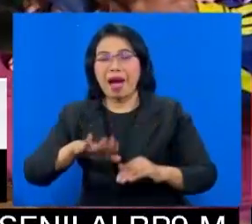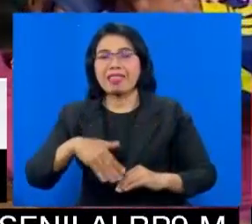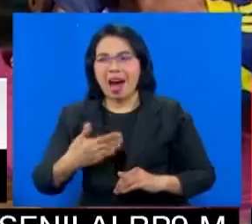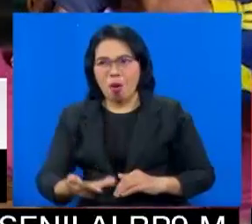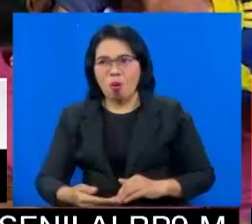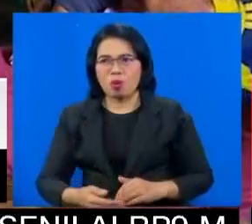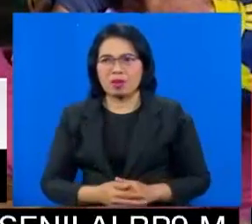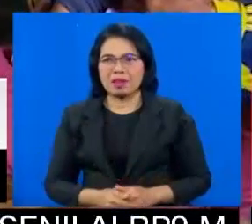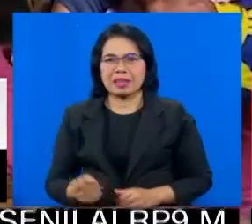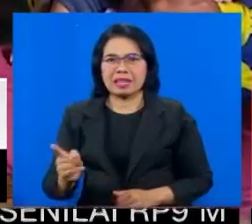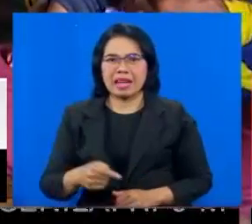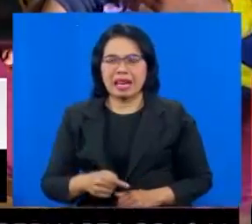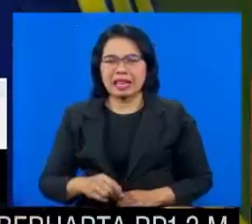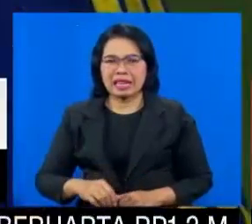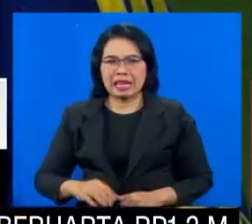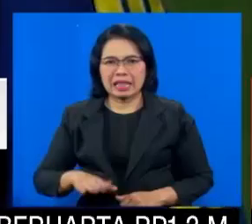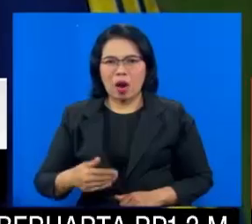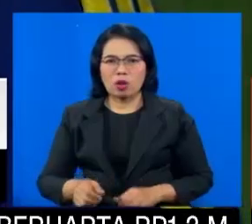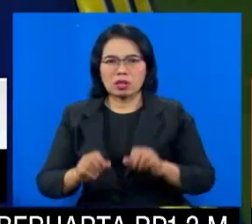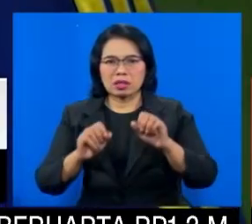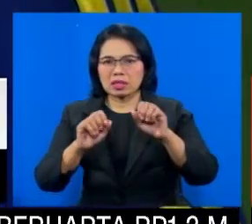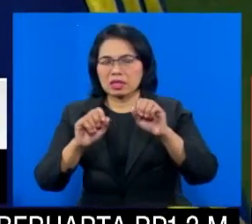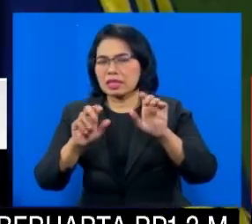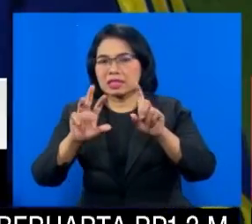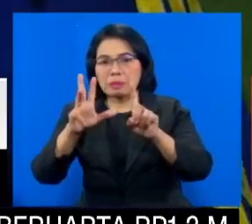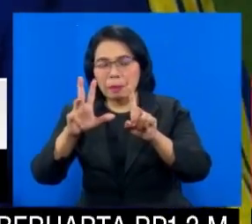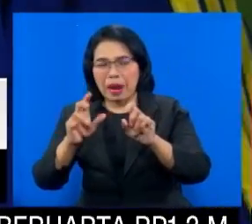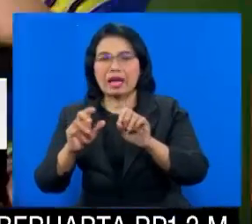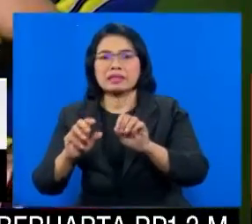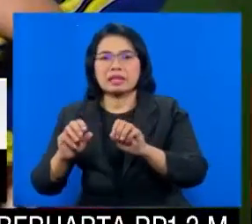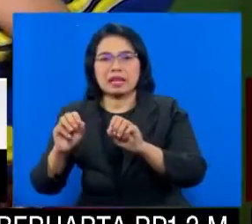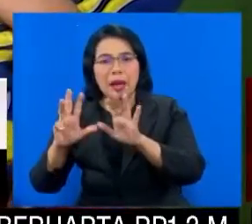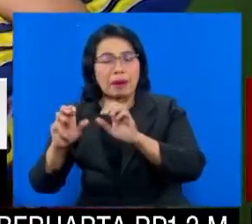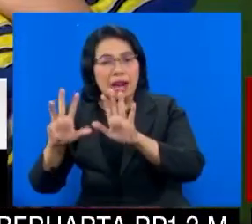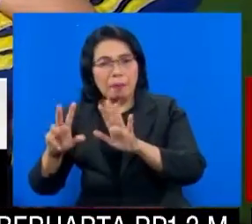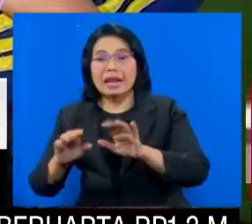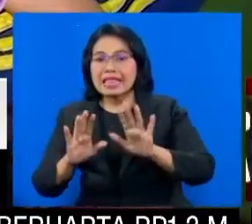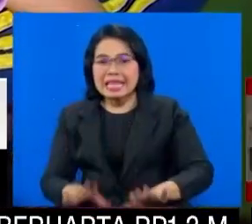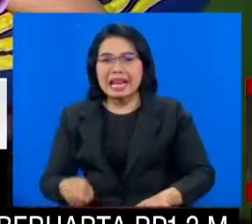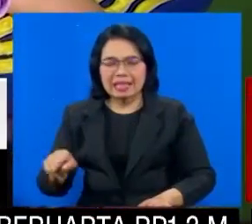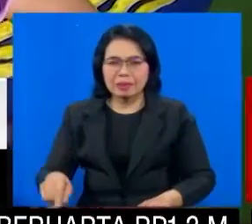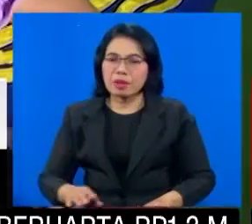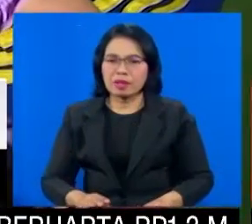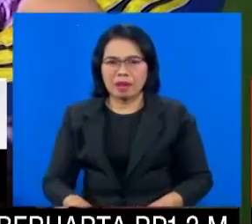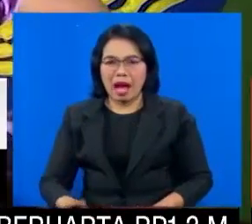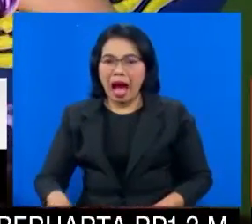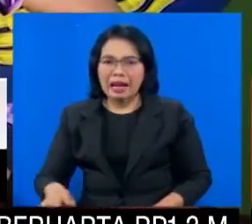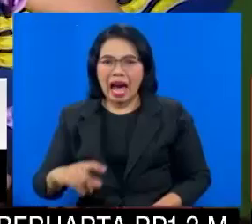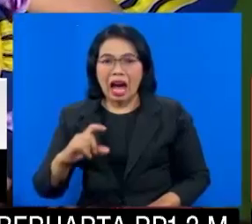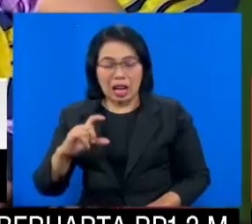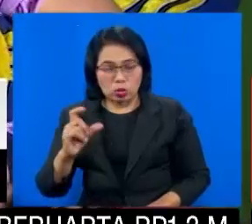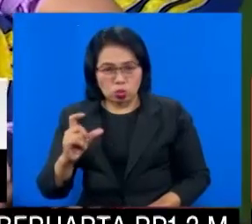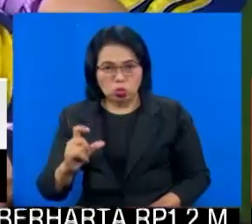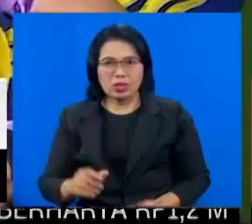sejak tahun 1988. Ia tinggal bersama istri, anak, dan cucunya di rumah panggung sederhana